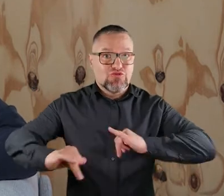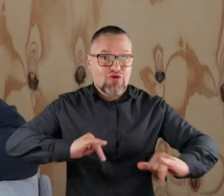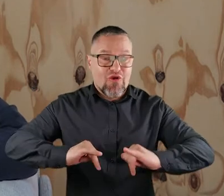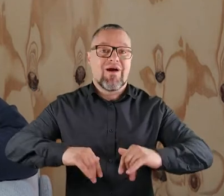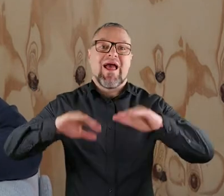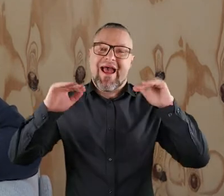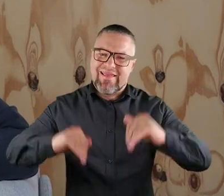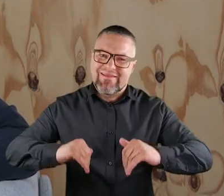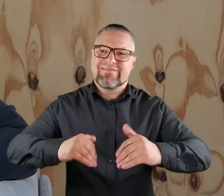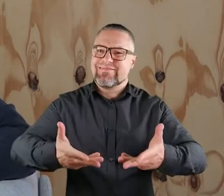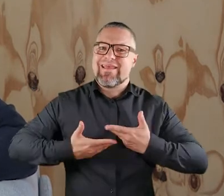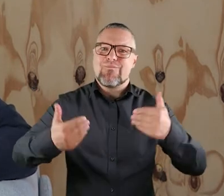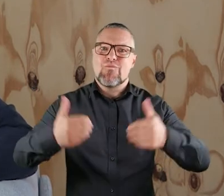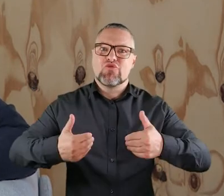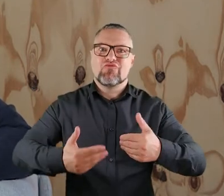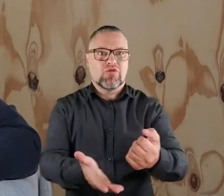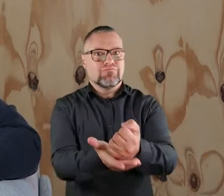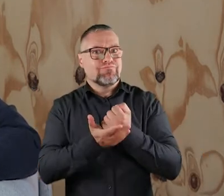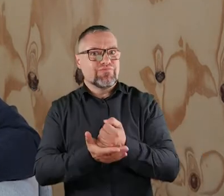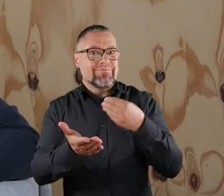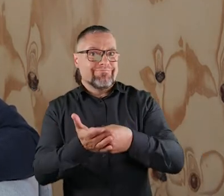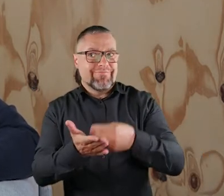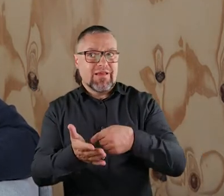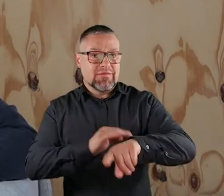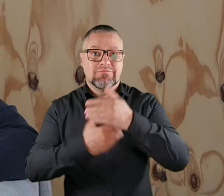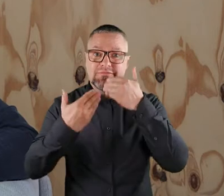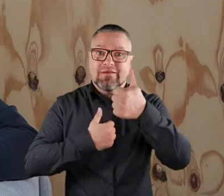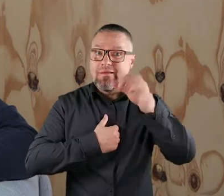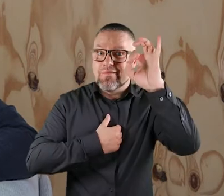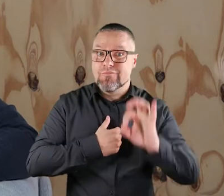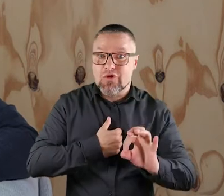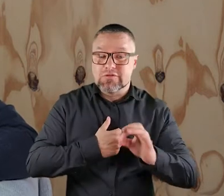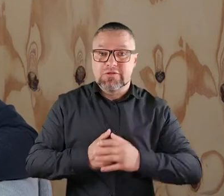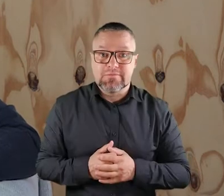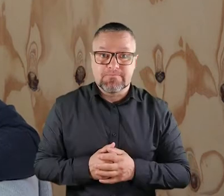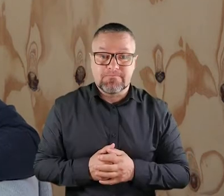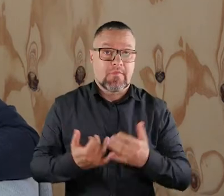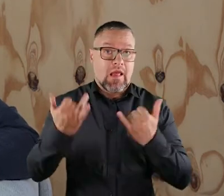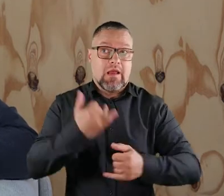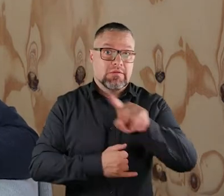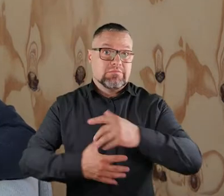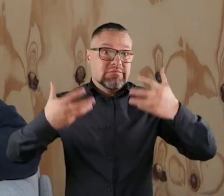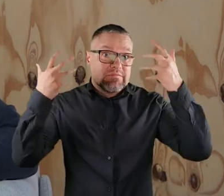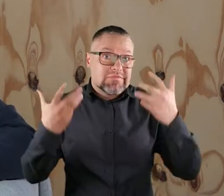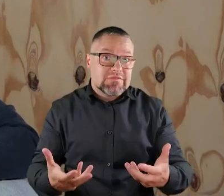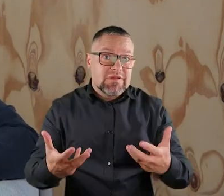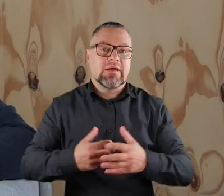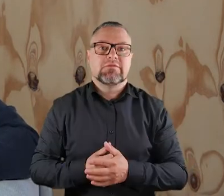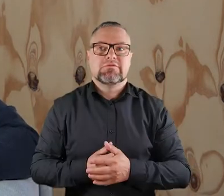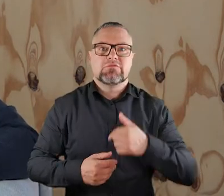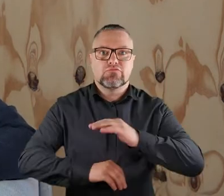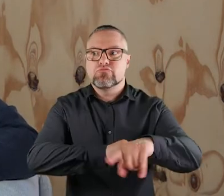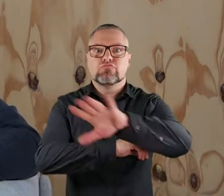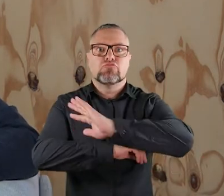właśnie daje nam możliwość m.in. pozyskiwania takich środków pochodzących z 1%. Jeżeli chcielibyście